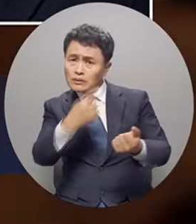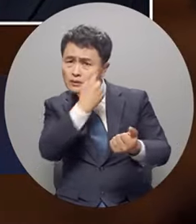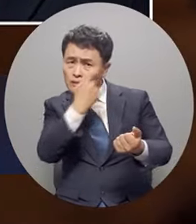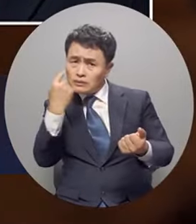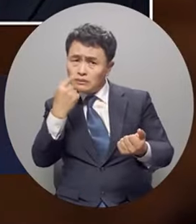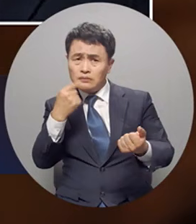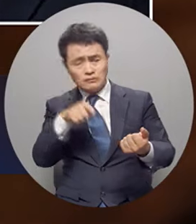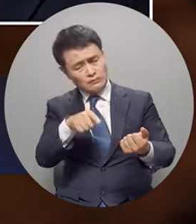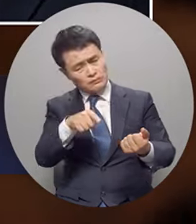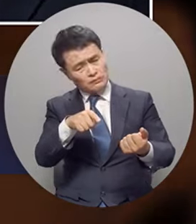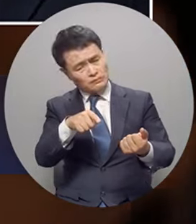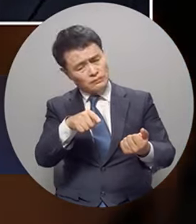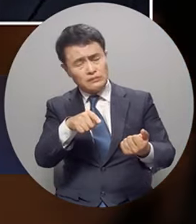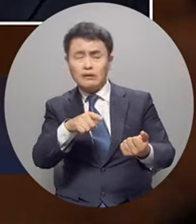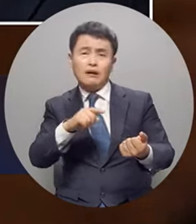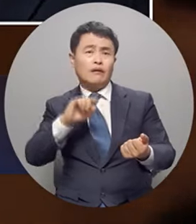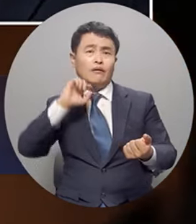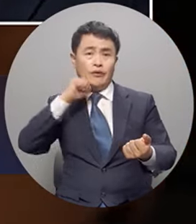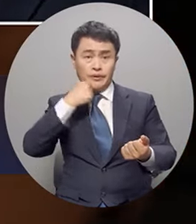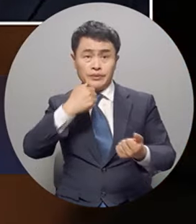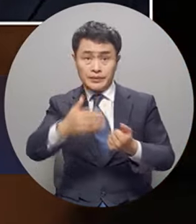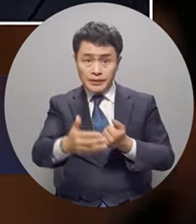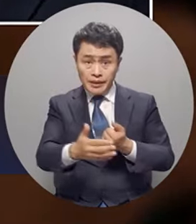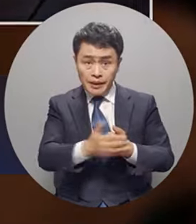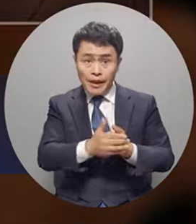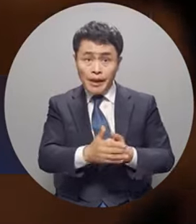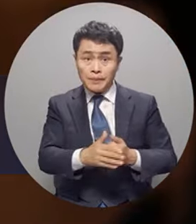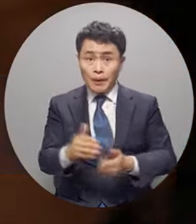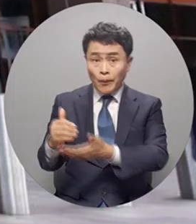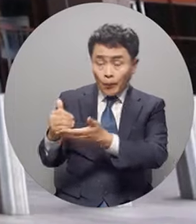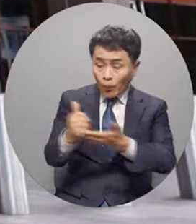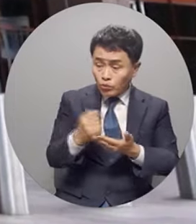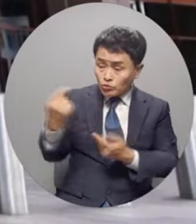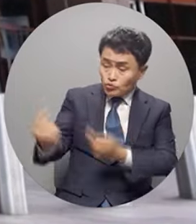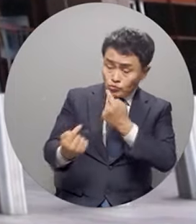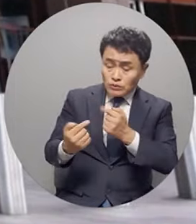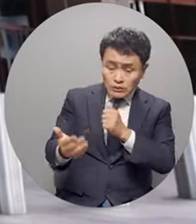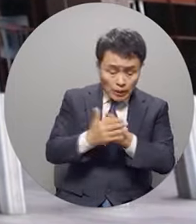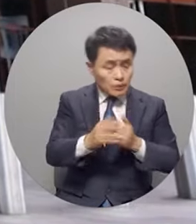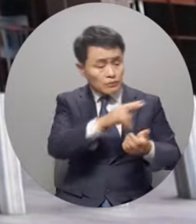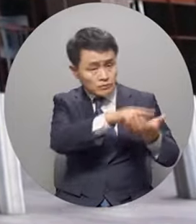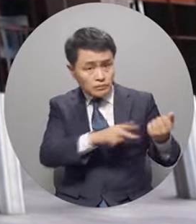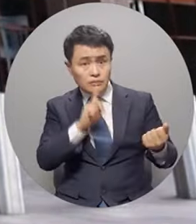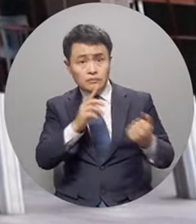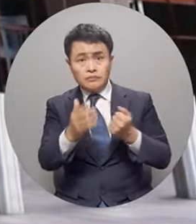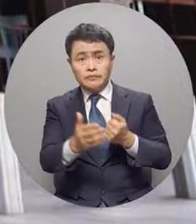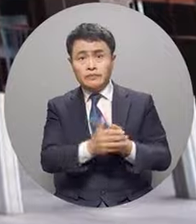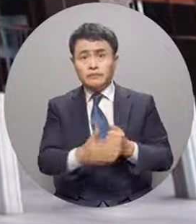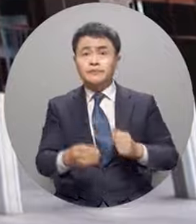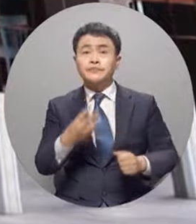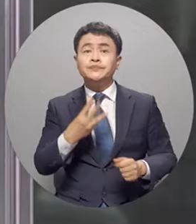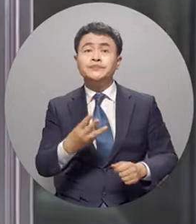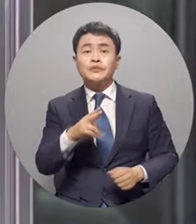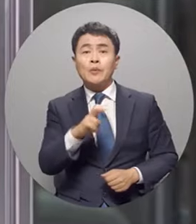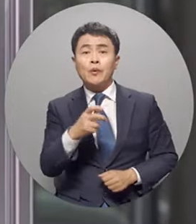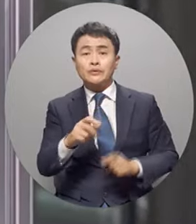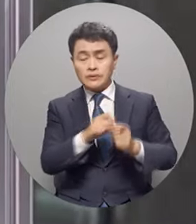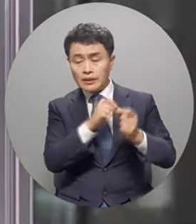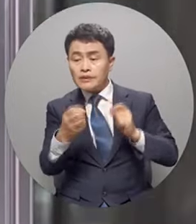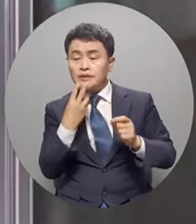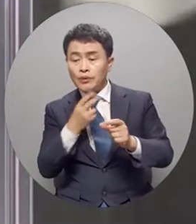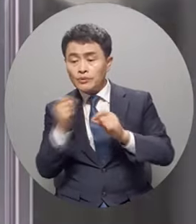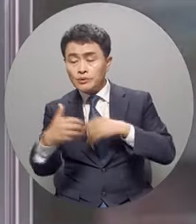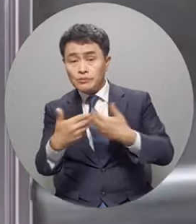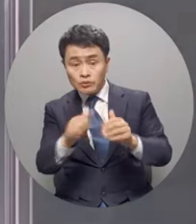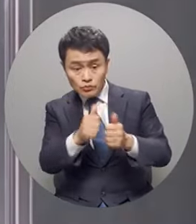되기가 상당히 어렵거든요 고객들의 주식 주문이란 말이에 결국 모건스탠리 서울 지점을 통해 주식을 매도한 당사자들